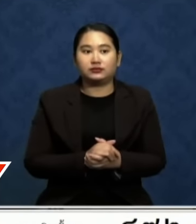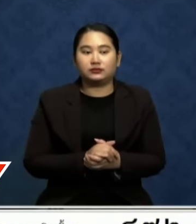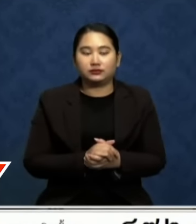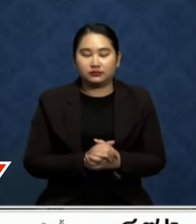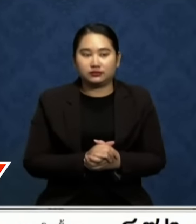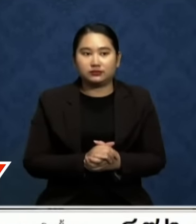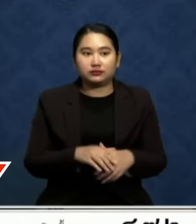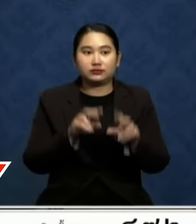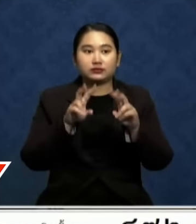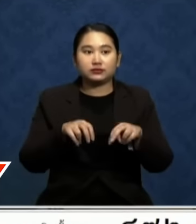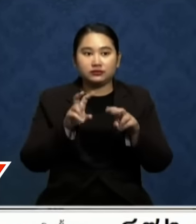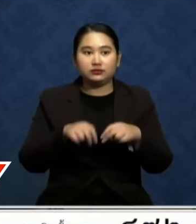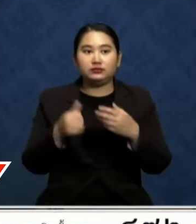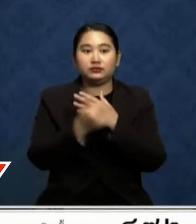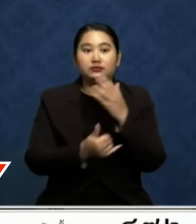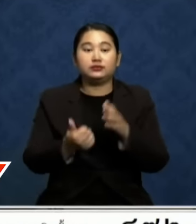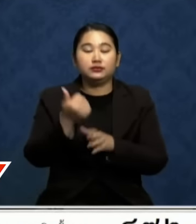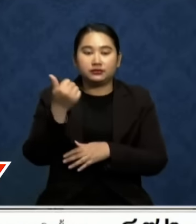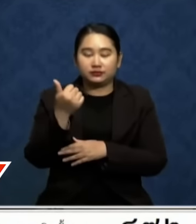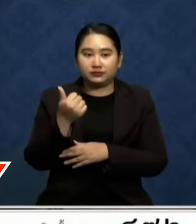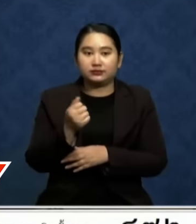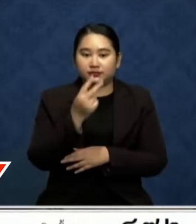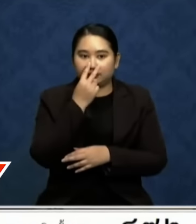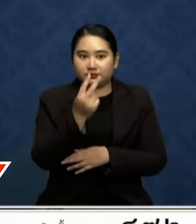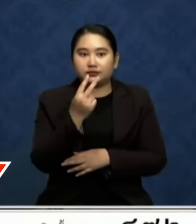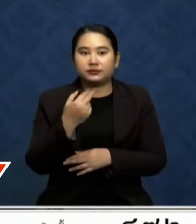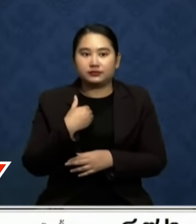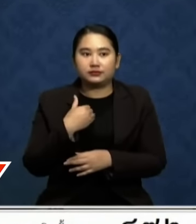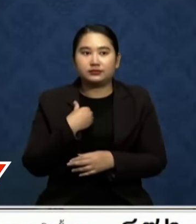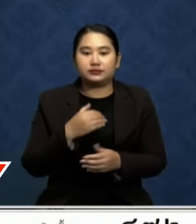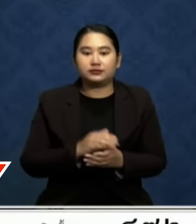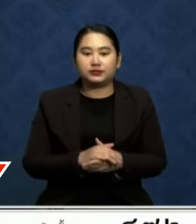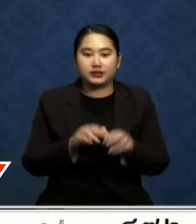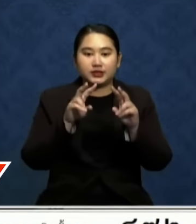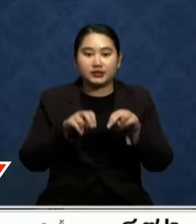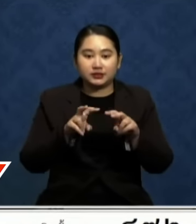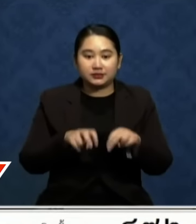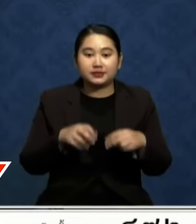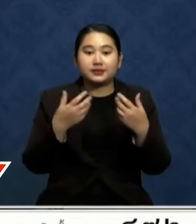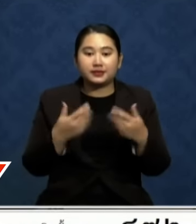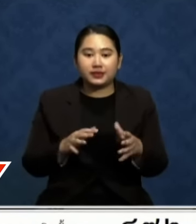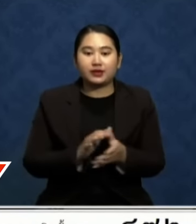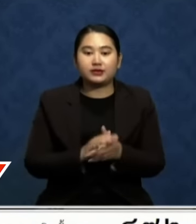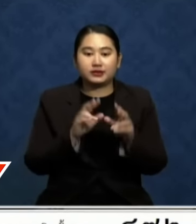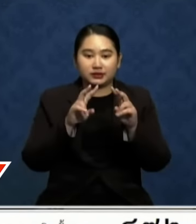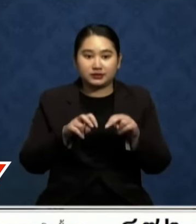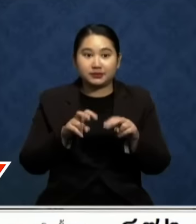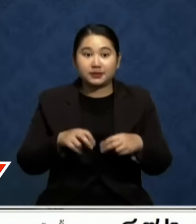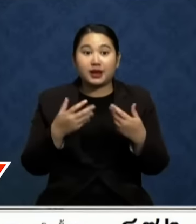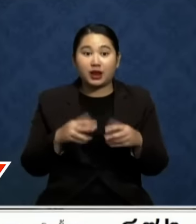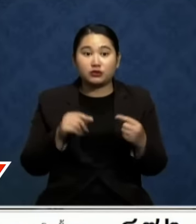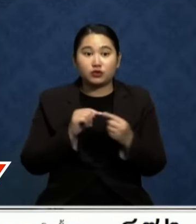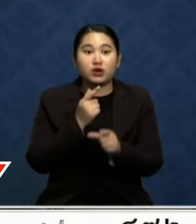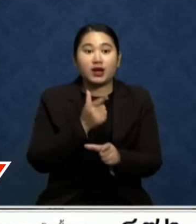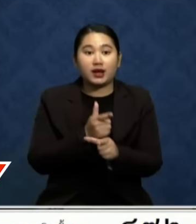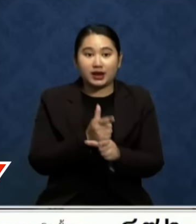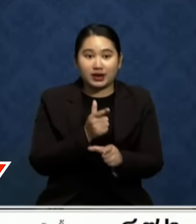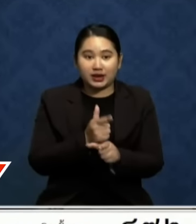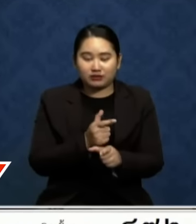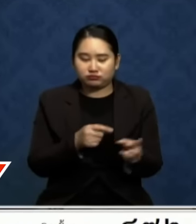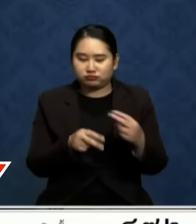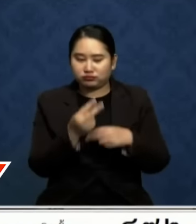รณีศึกษาจากต่างประเทศเนี่ยมันก็มีให้เห็นค่ะว่าเมื่อสืบลงไปแล้วสืบสันดานลงไปแล้วเรื่องของการเลี้ยงดูว่าอาชญ